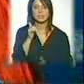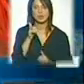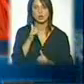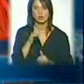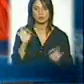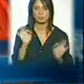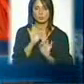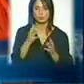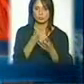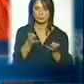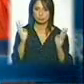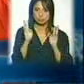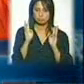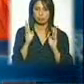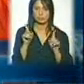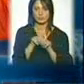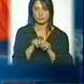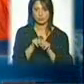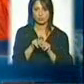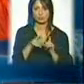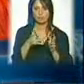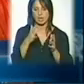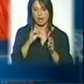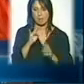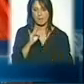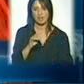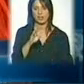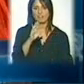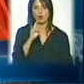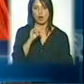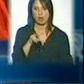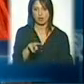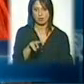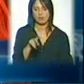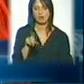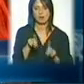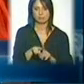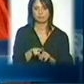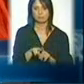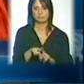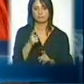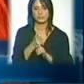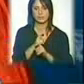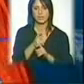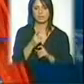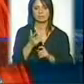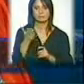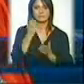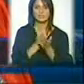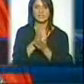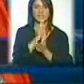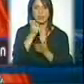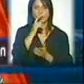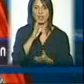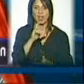როგორც სიმფონიური მუსიკა, ისე კამერული, ვოკალური, ასევე ძალიან დიდი ხანია უკვე